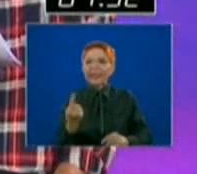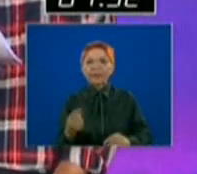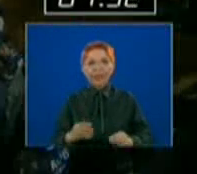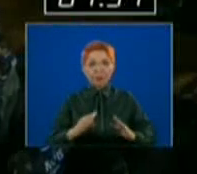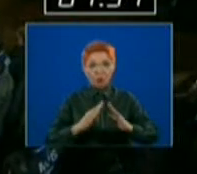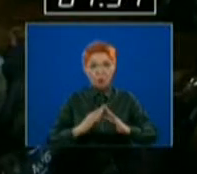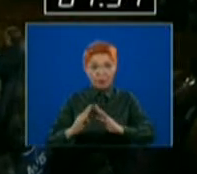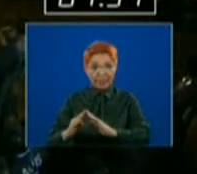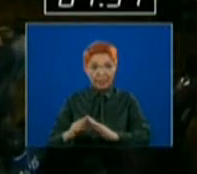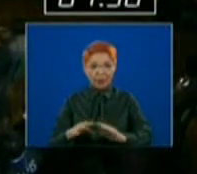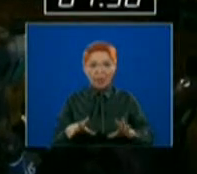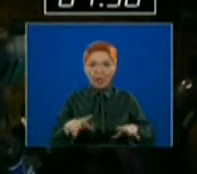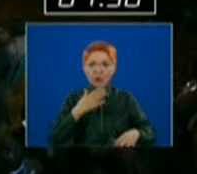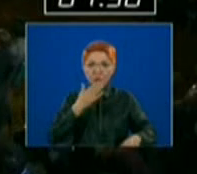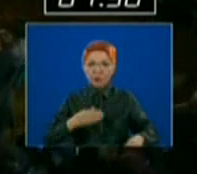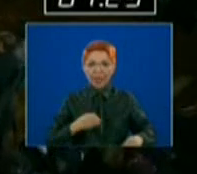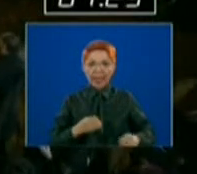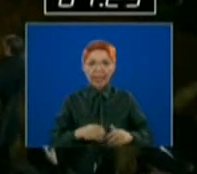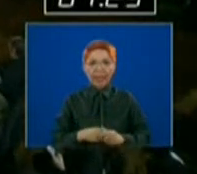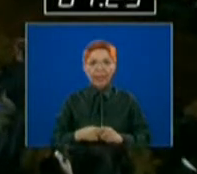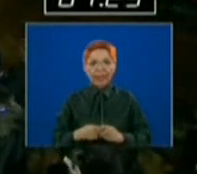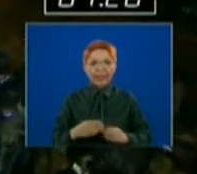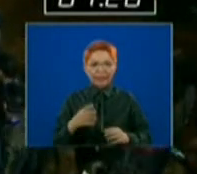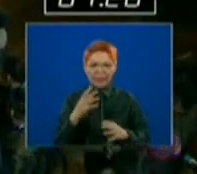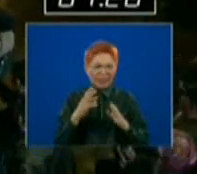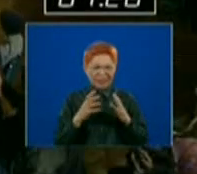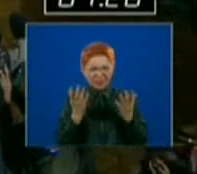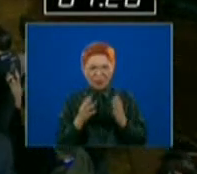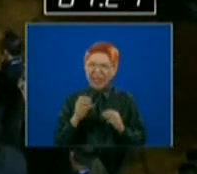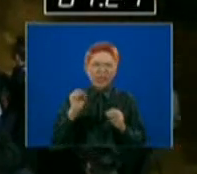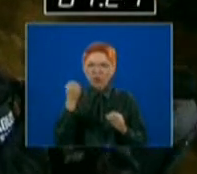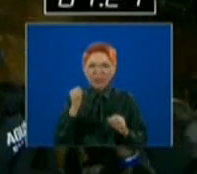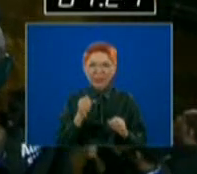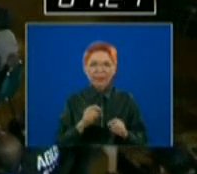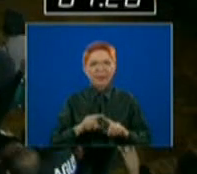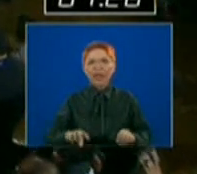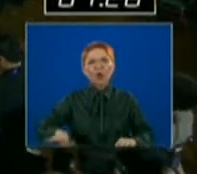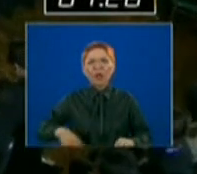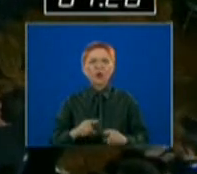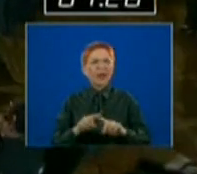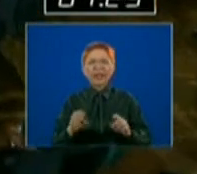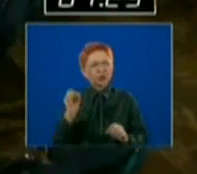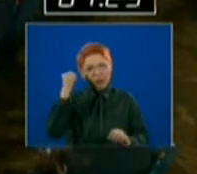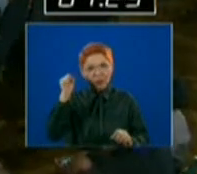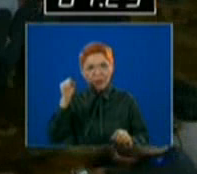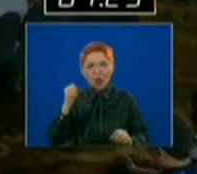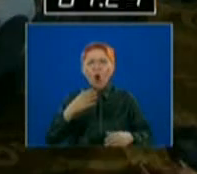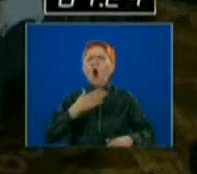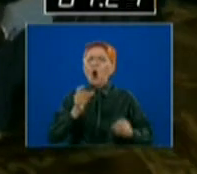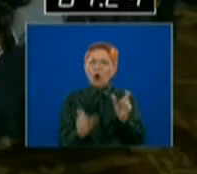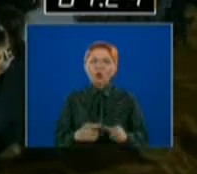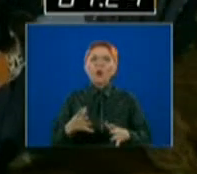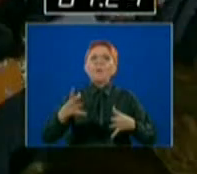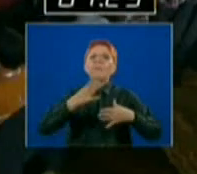itu relevan nggak dengan Jakarta? Soal relevansi itu lagi-lagi pemilih kemudian yang menilai.